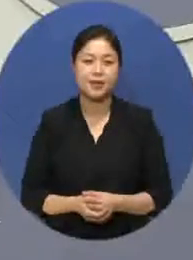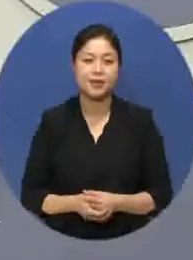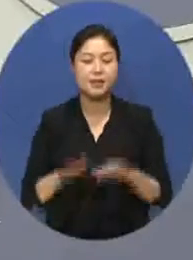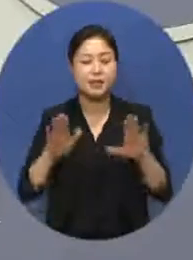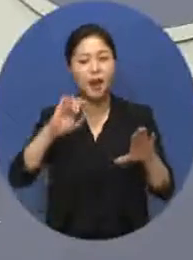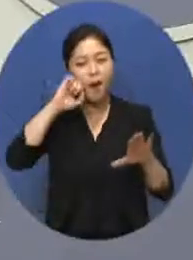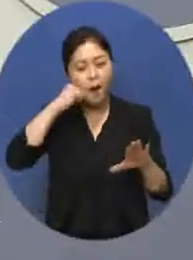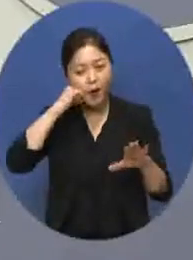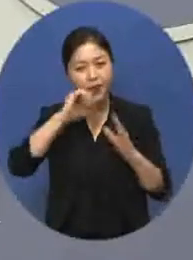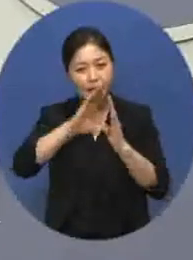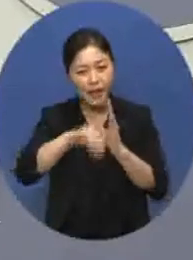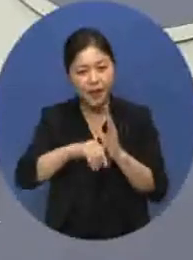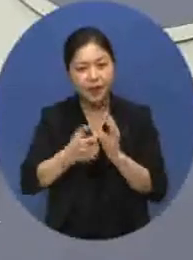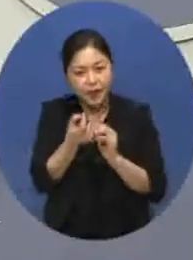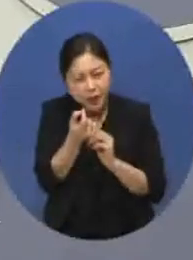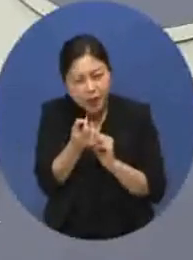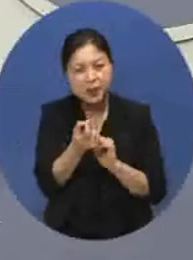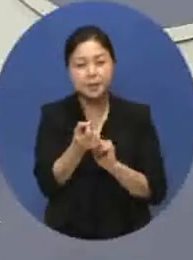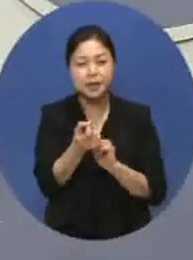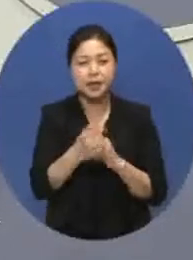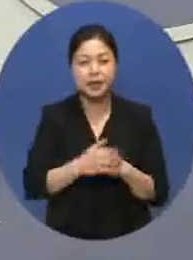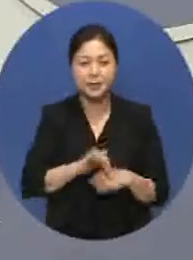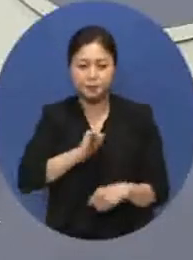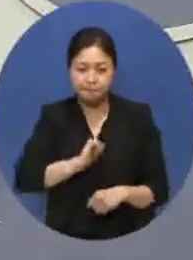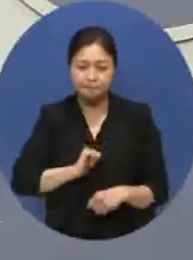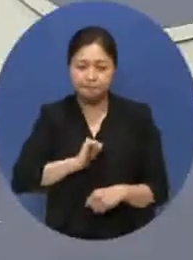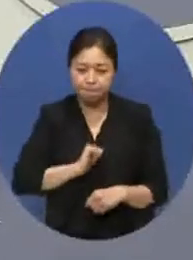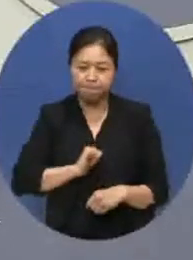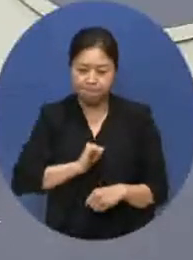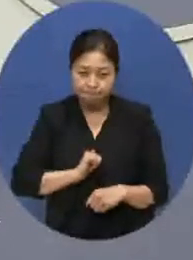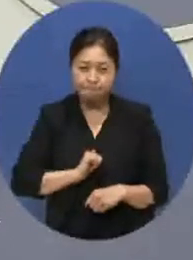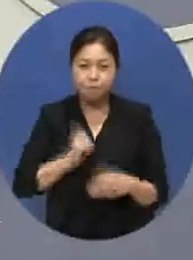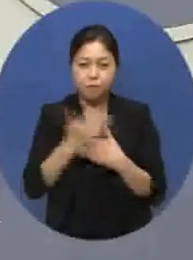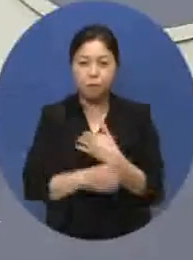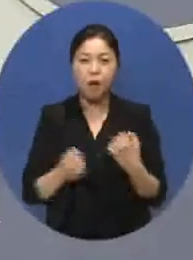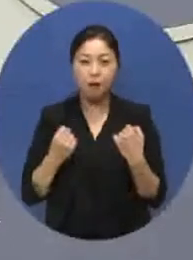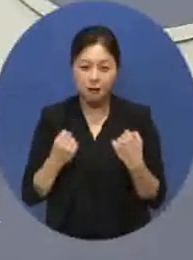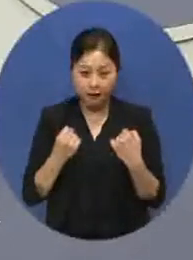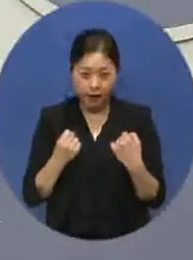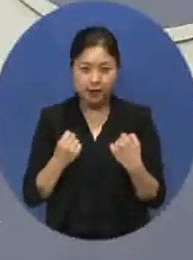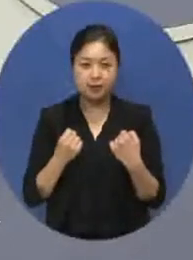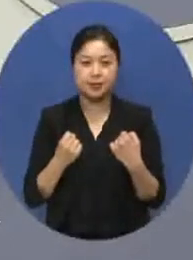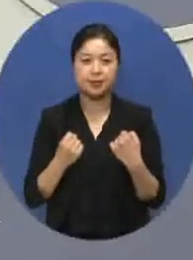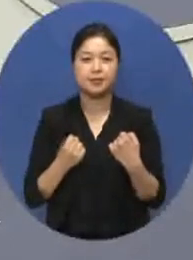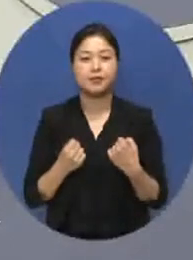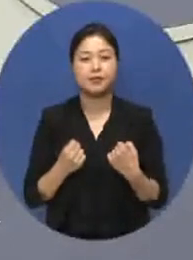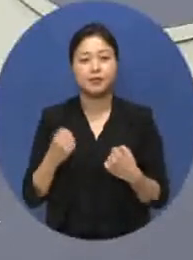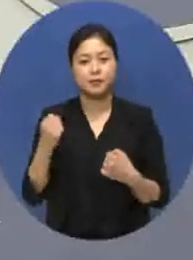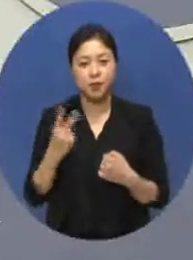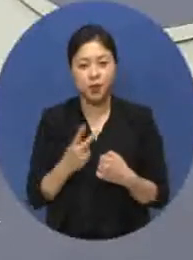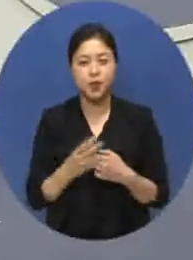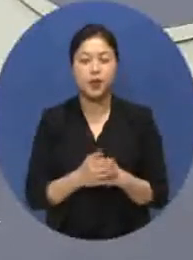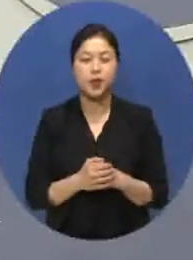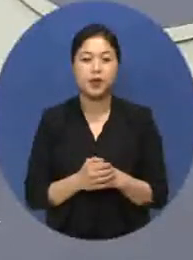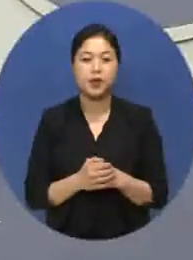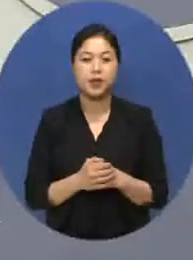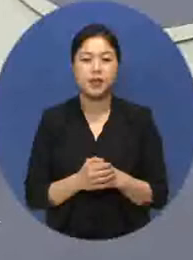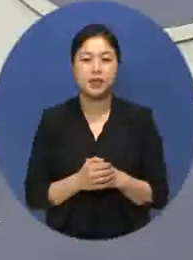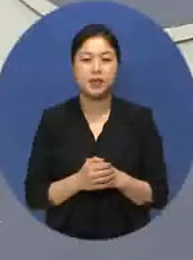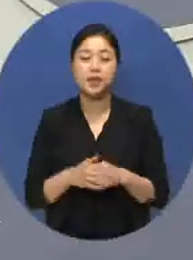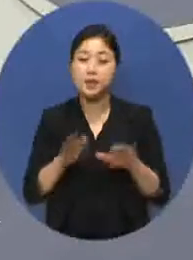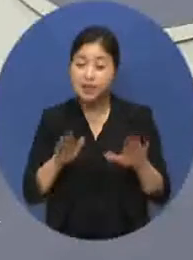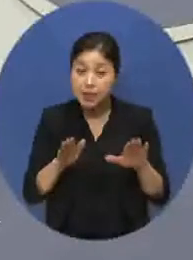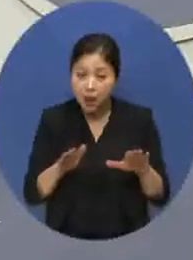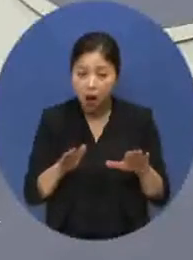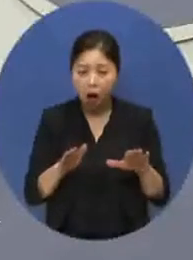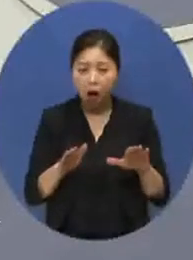어려운 시기에는 조금 더 자중하면서 일단 건강하시고 그다음에 해야 될 일은 지금 당장 못하는